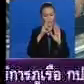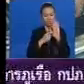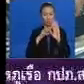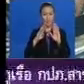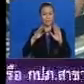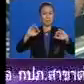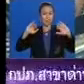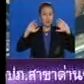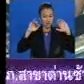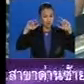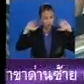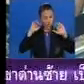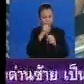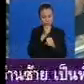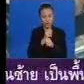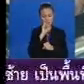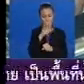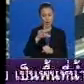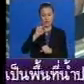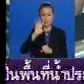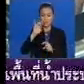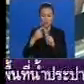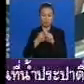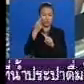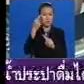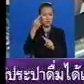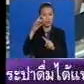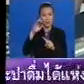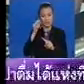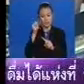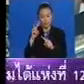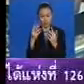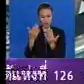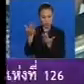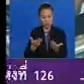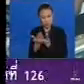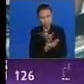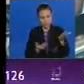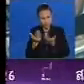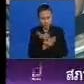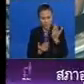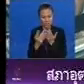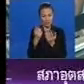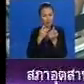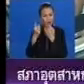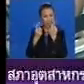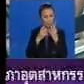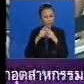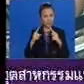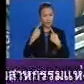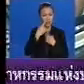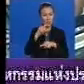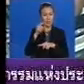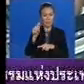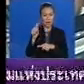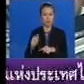ความอิปที่ 28ธันวาคนี้โดยเชื่อว่ารัฐมนตรีทุกคนจะชี้แจงข้อซักถามได้และสามาถ